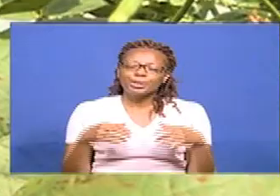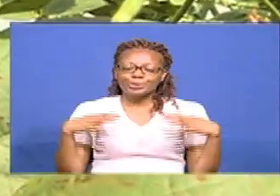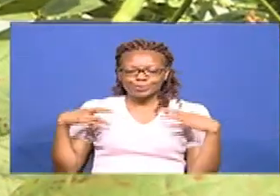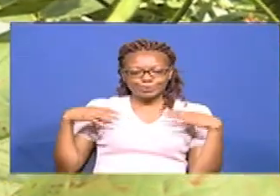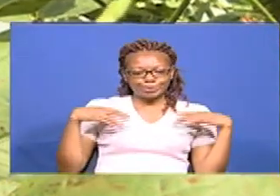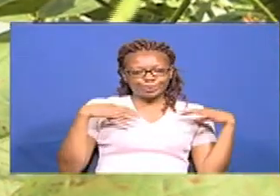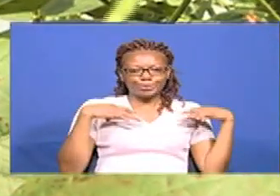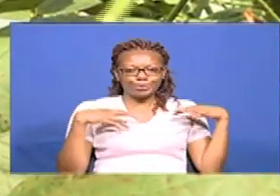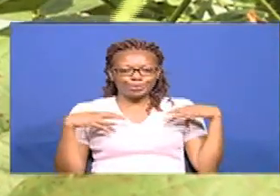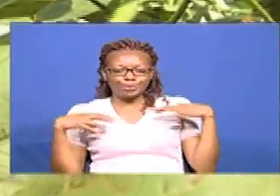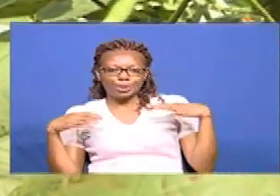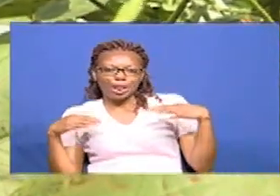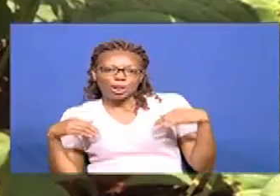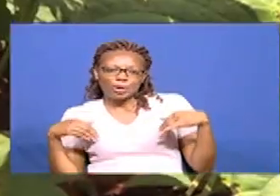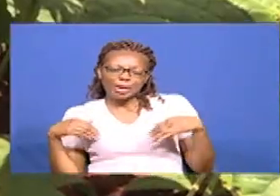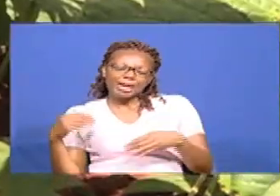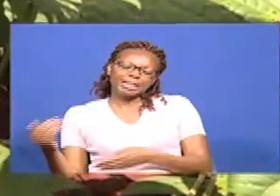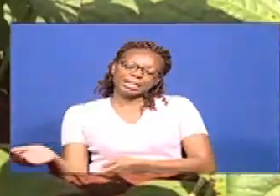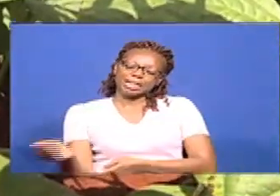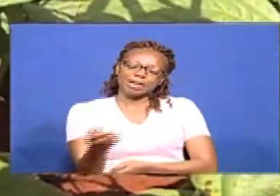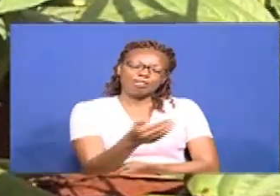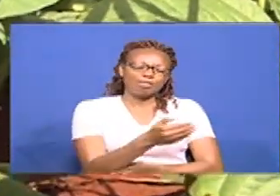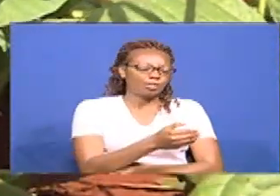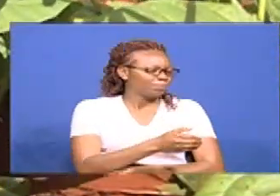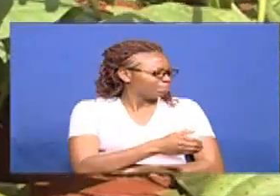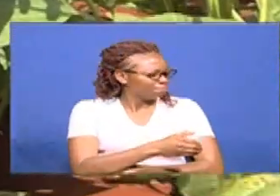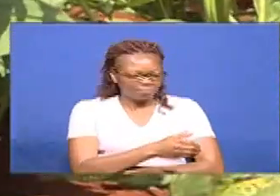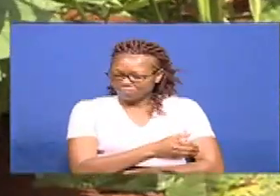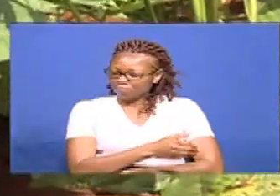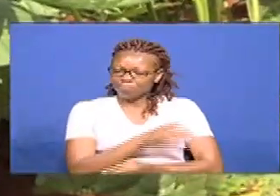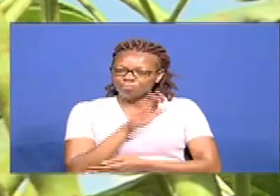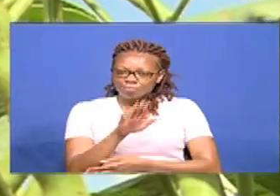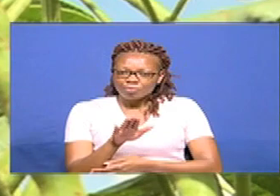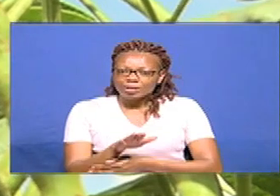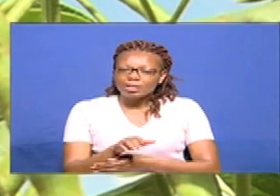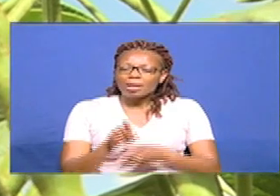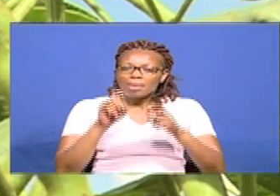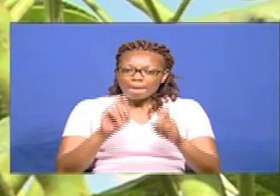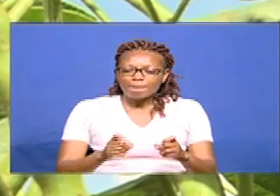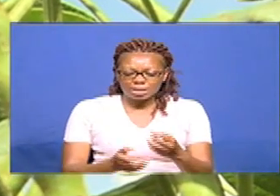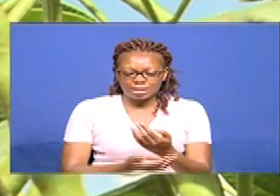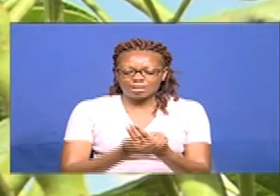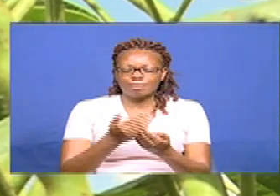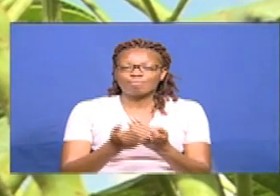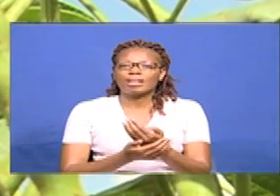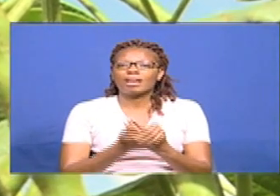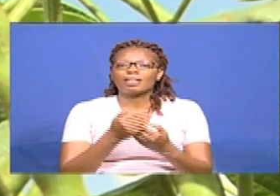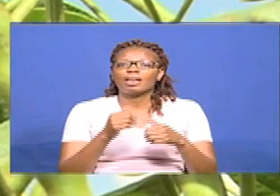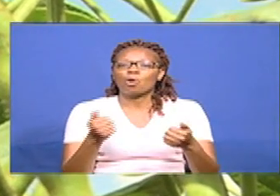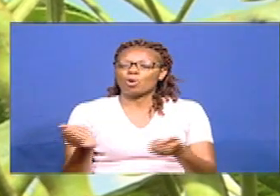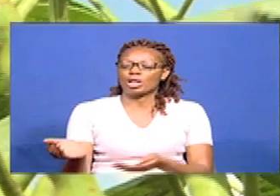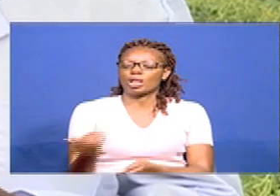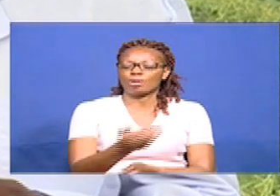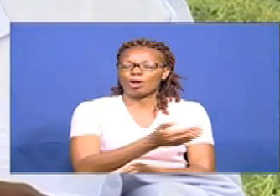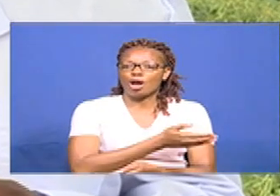kitako akisubiri msimu wa kuvuna ufike. Ndengu pia huhitaji kutunzwa kwa mazao bora. Unaanzia